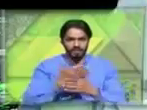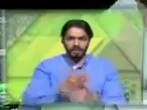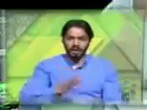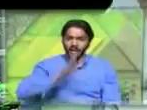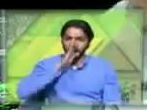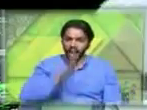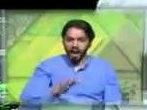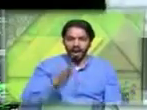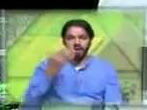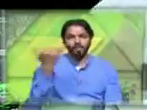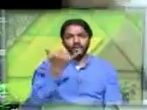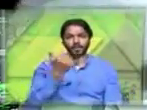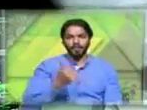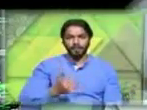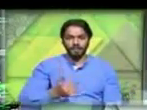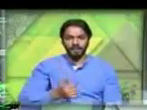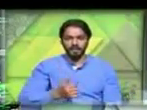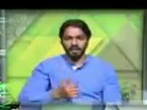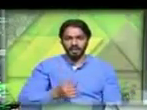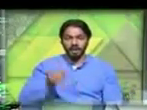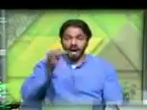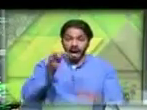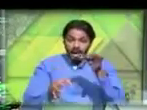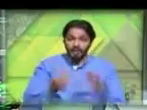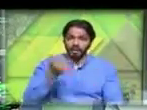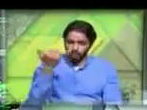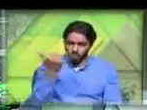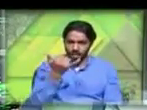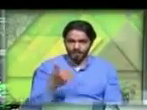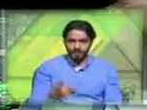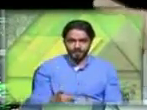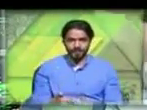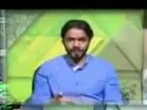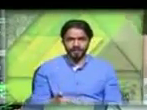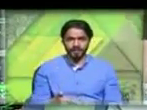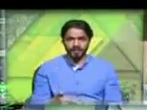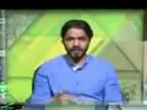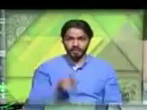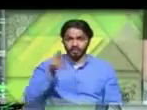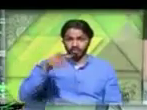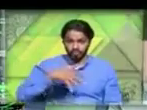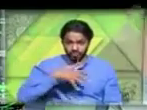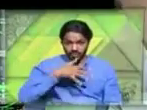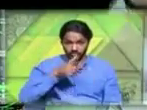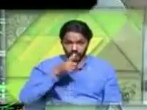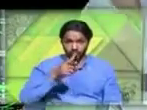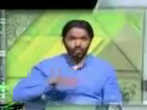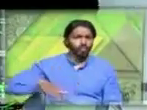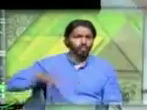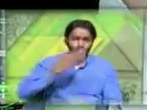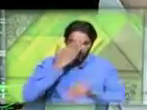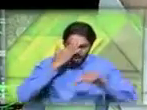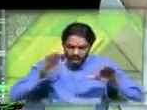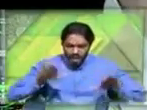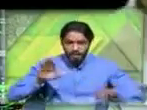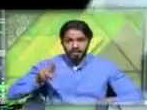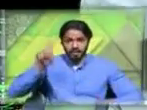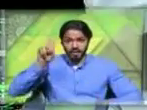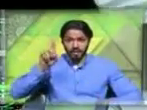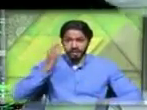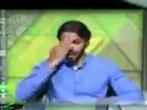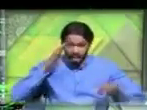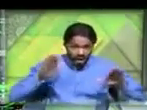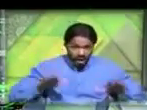والحق أحب إلينا من كل علمائنا. جميل. ونحن لا نعبد العلماء ولا نعبد الدعاء